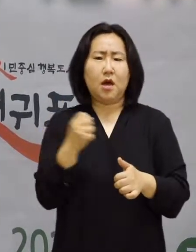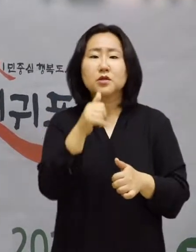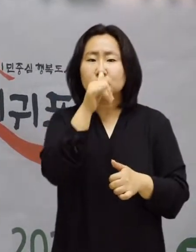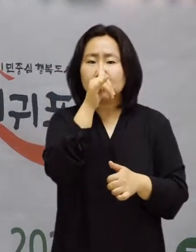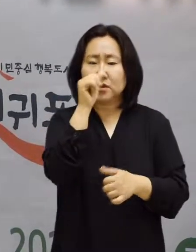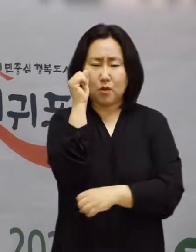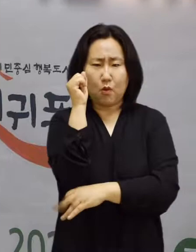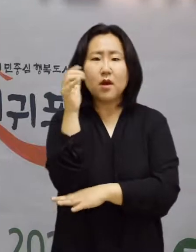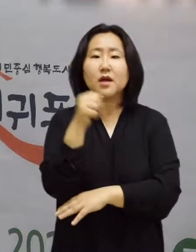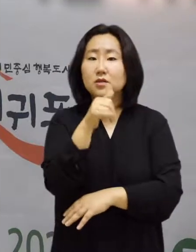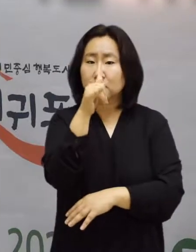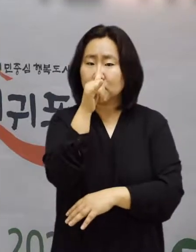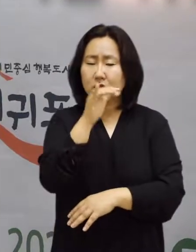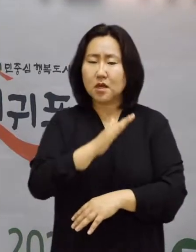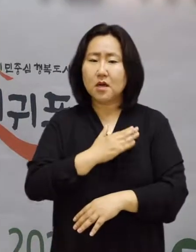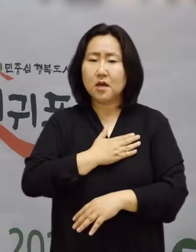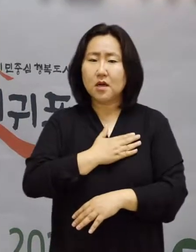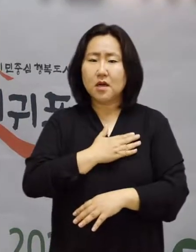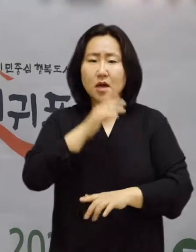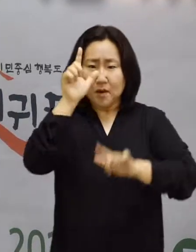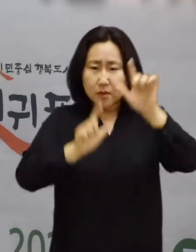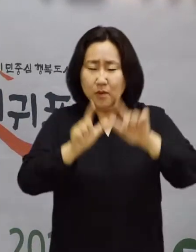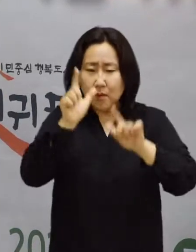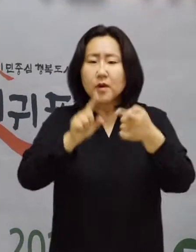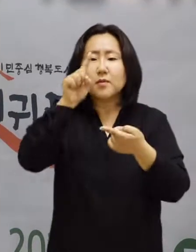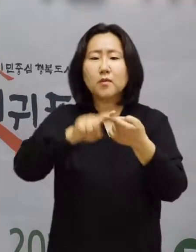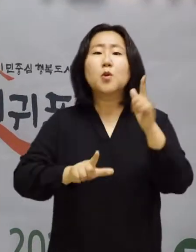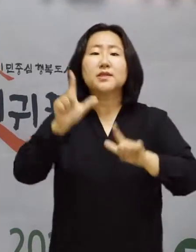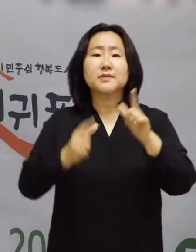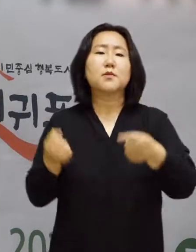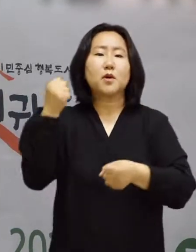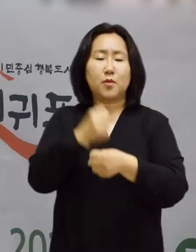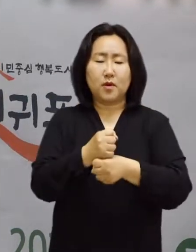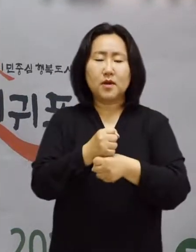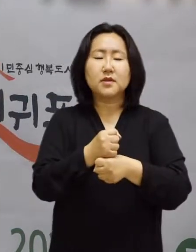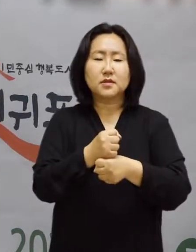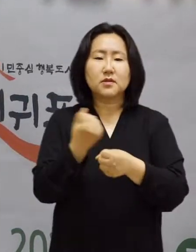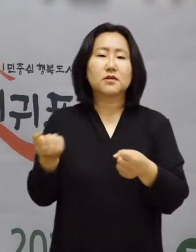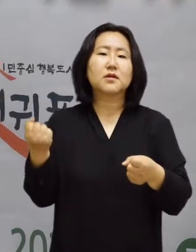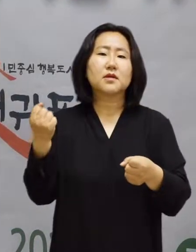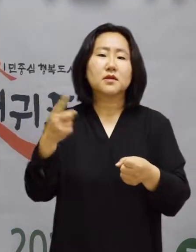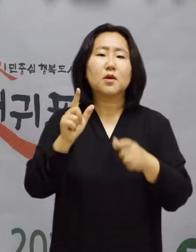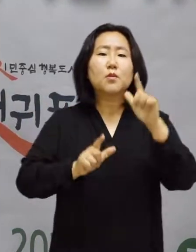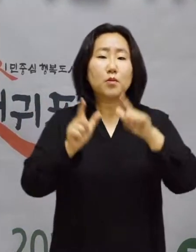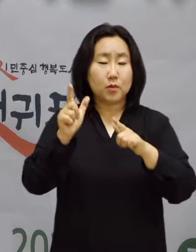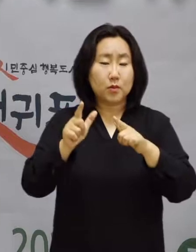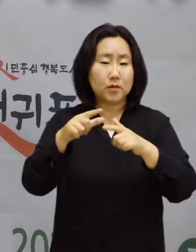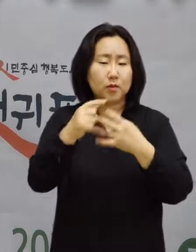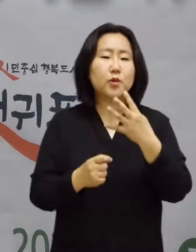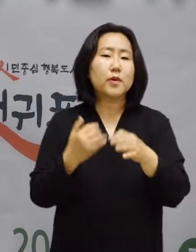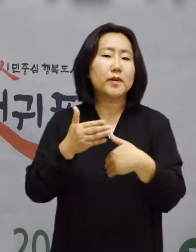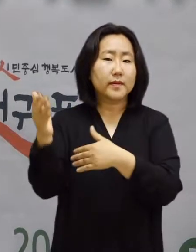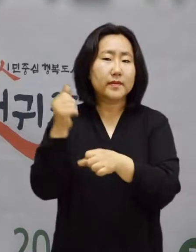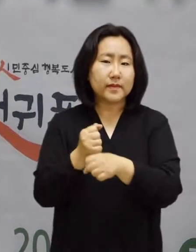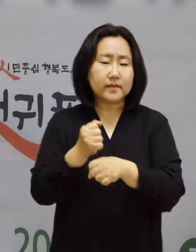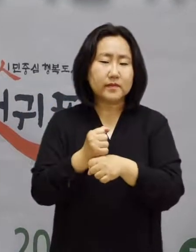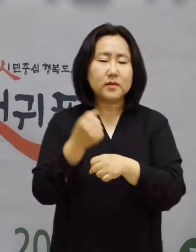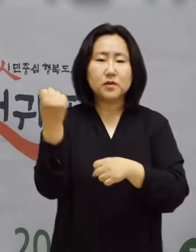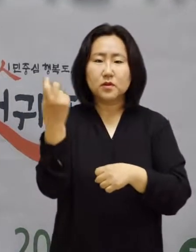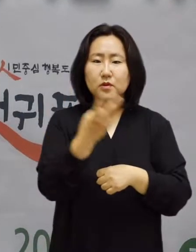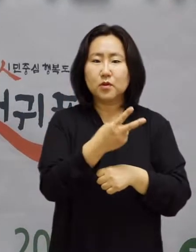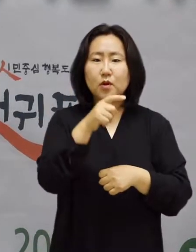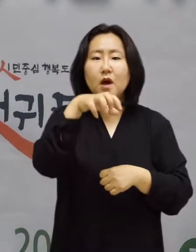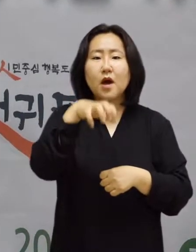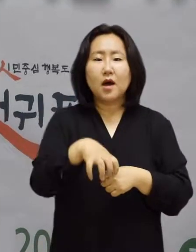있는 그야말로 인간 본연의 모습을 회복하는 그런 쪽에 이제 프로그램들을 개발하고요. 또